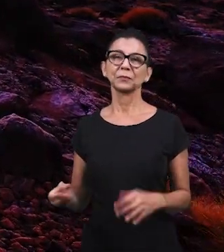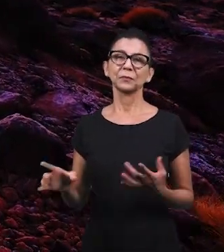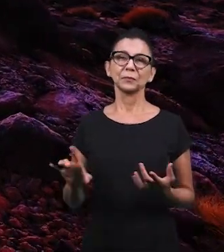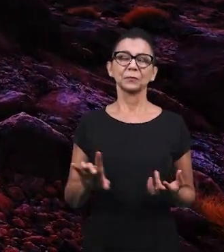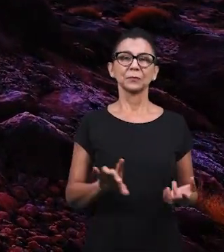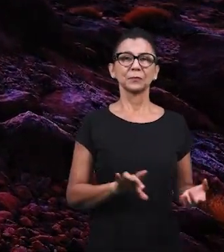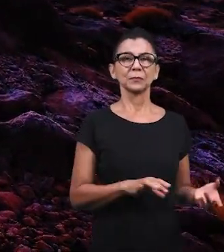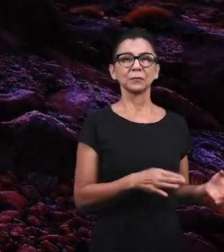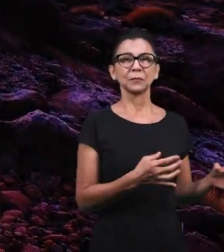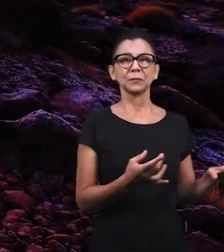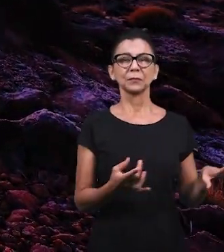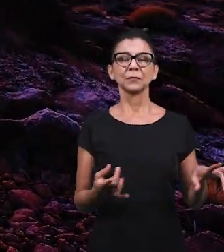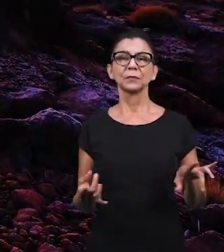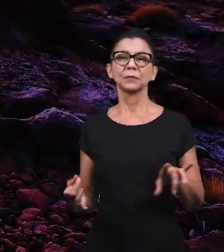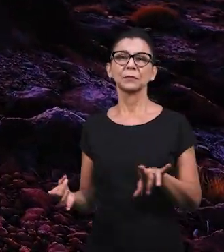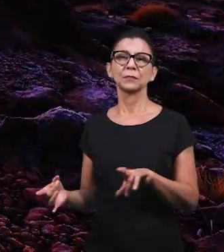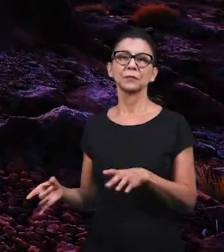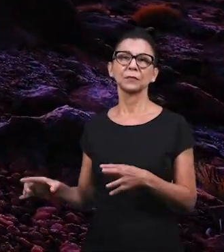Приди